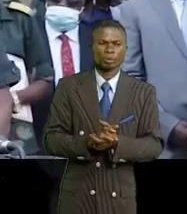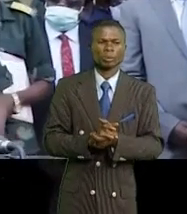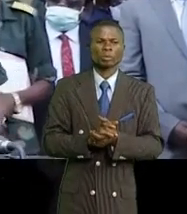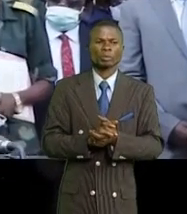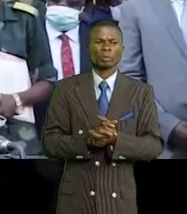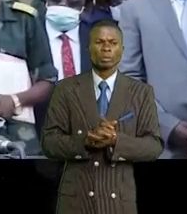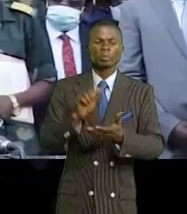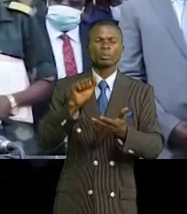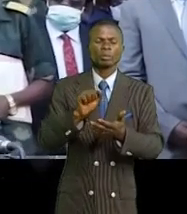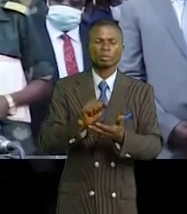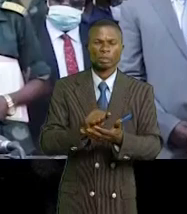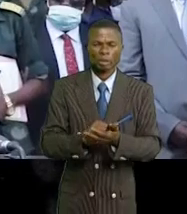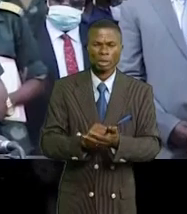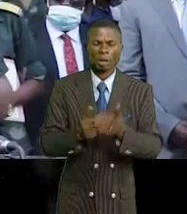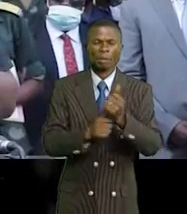c'est